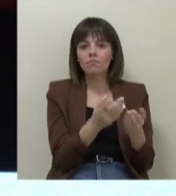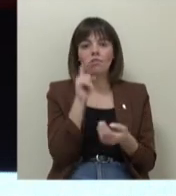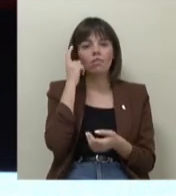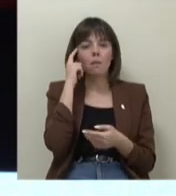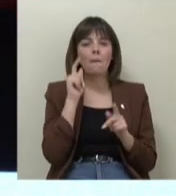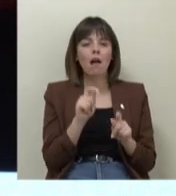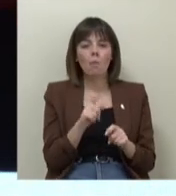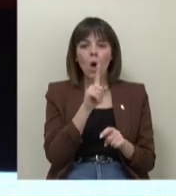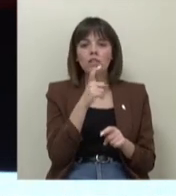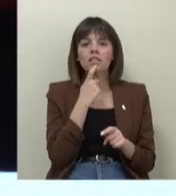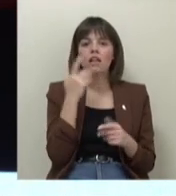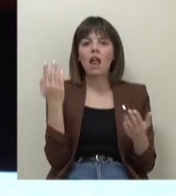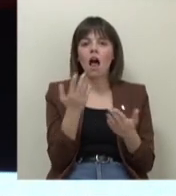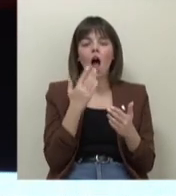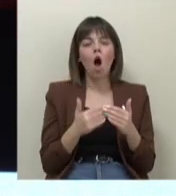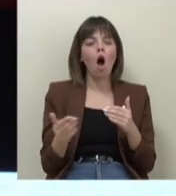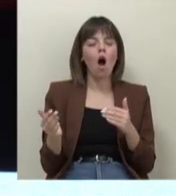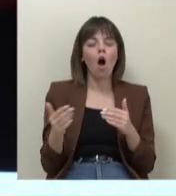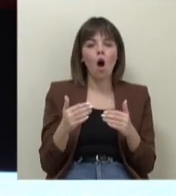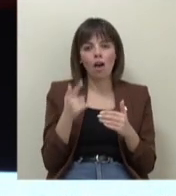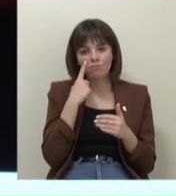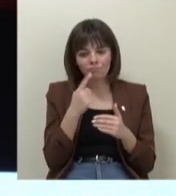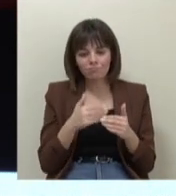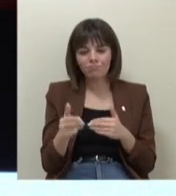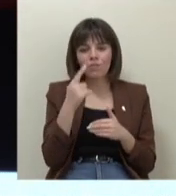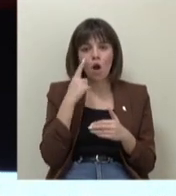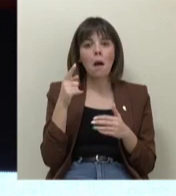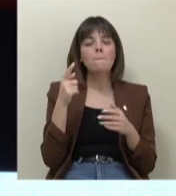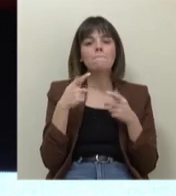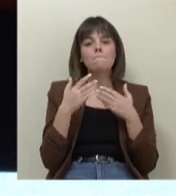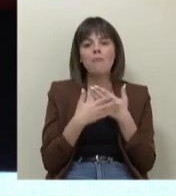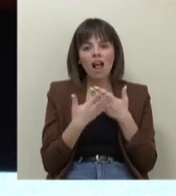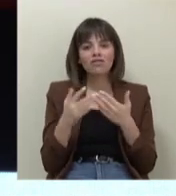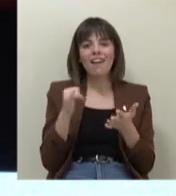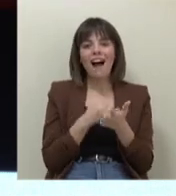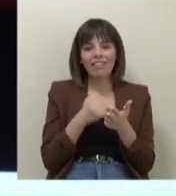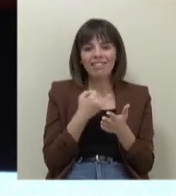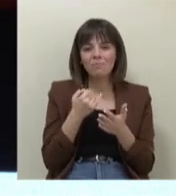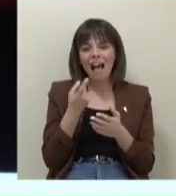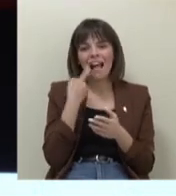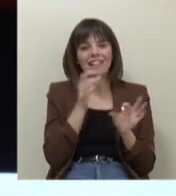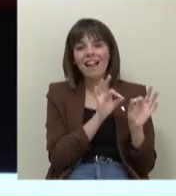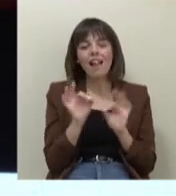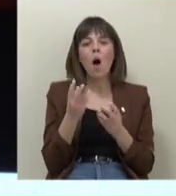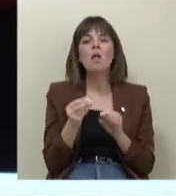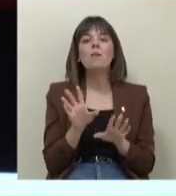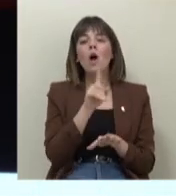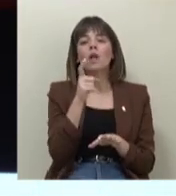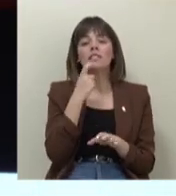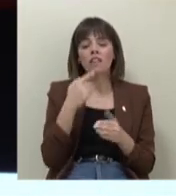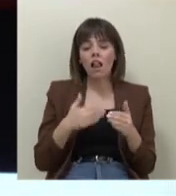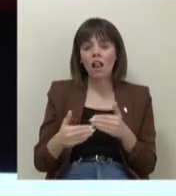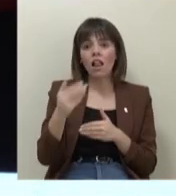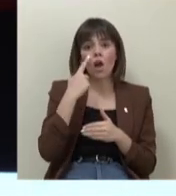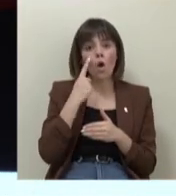tahmin ediyorum ki 10 seneden önce Maraş, Gaziantep eski durumuna gelemez. 10 sene oh be